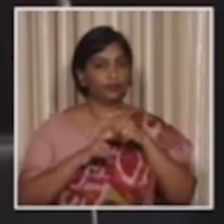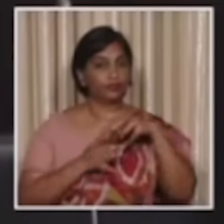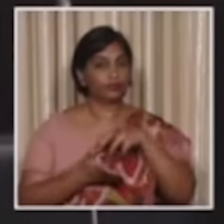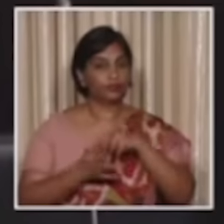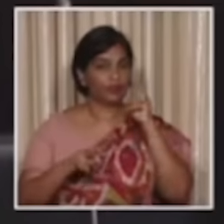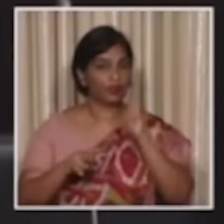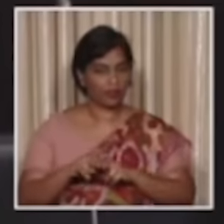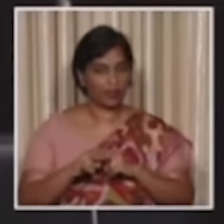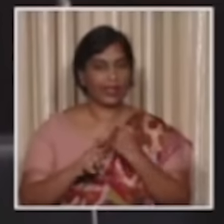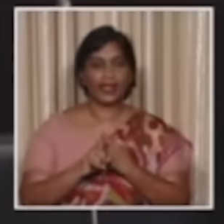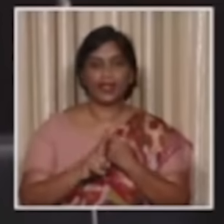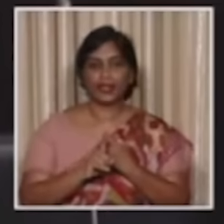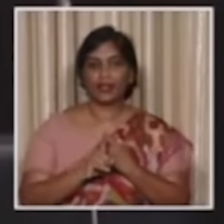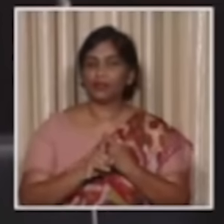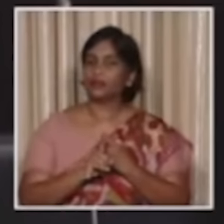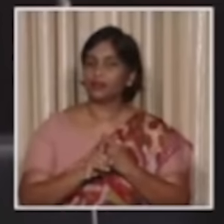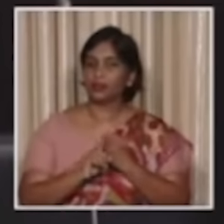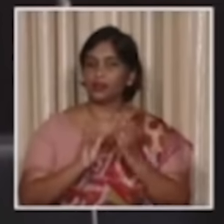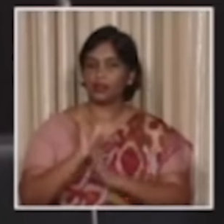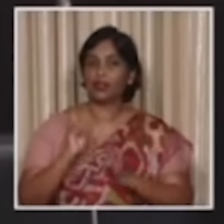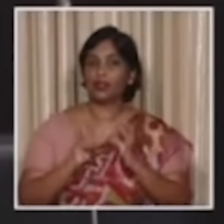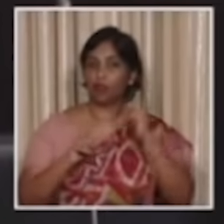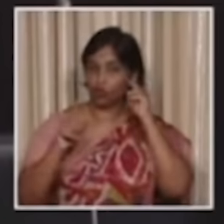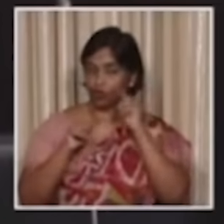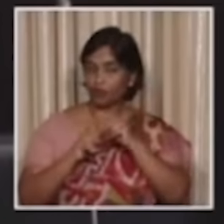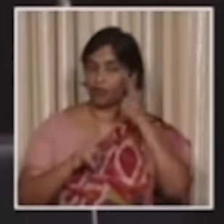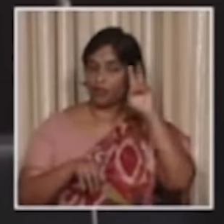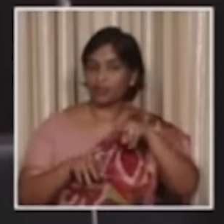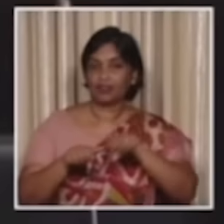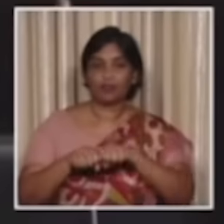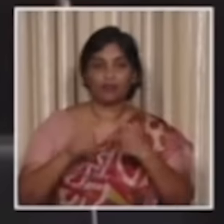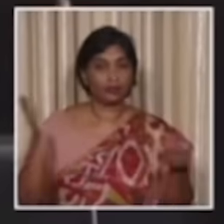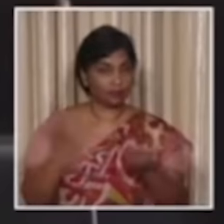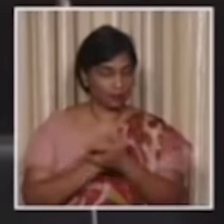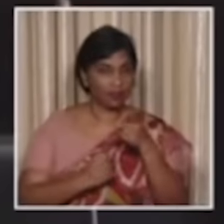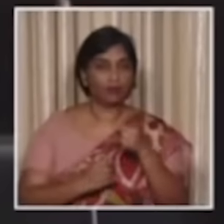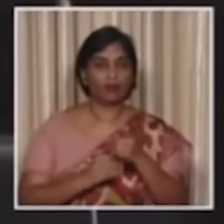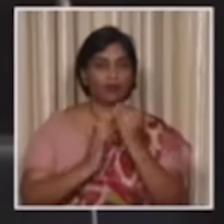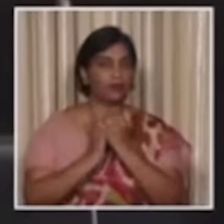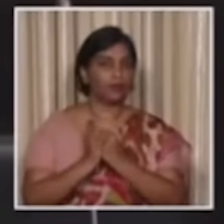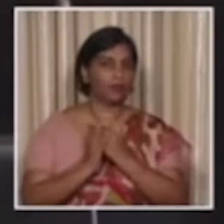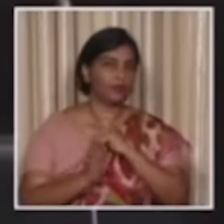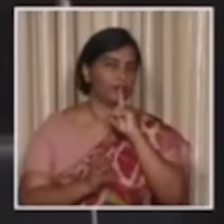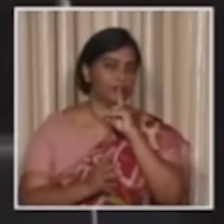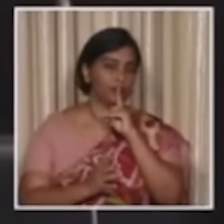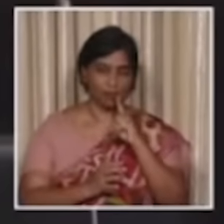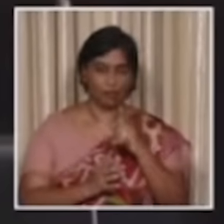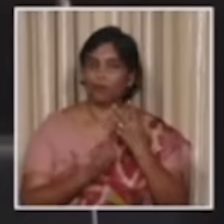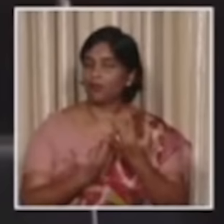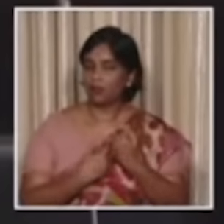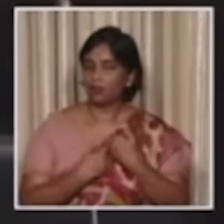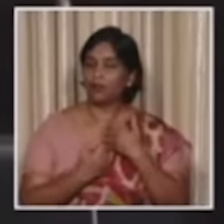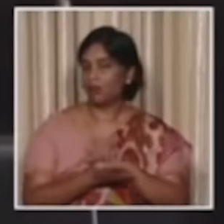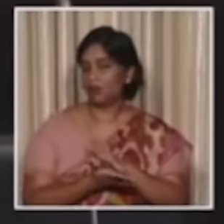මිත්‍ර කෙහෙලිය රඹුක්වැල්ල ඇමතිතුමා පිළිබඳ විශ්වාස මංග යෝජනාවේදී කාරණා කීපයක් කියන්ට ලැබීම ගැන